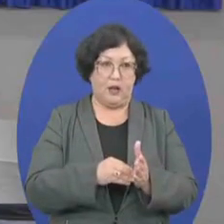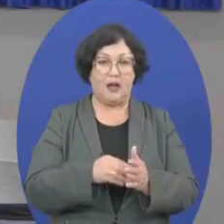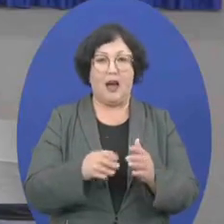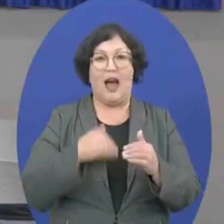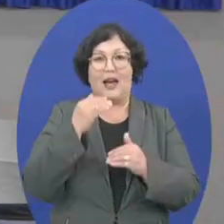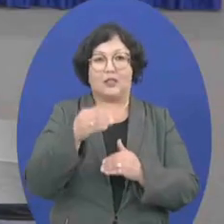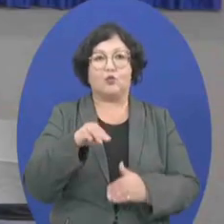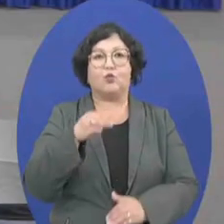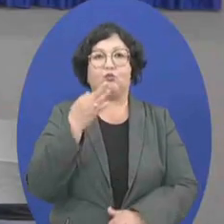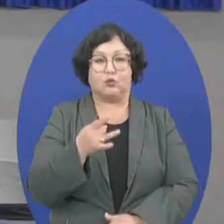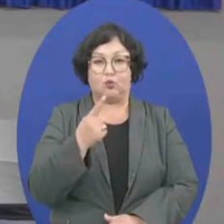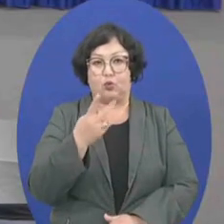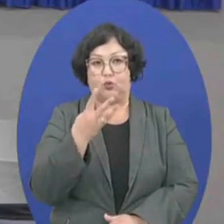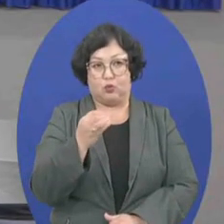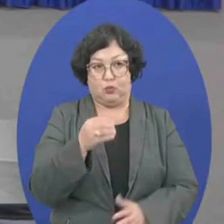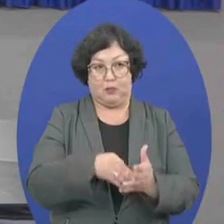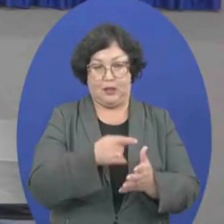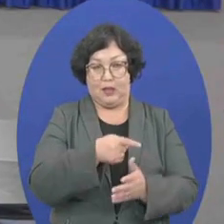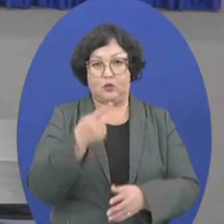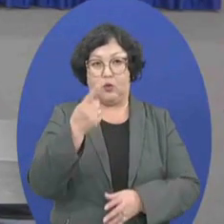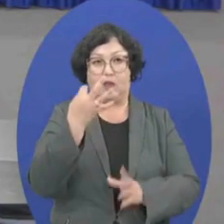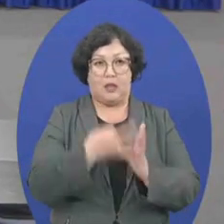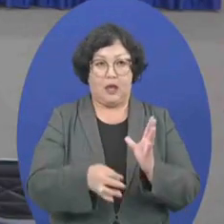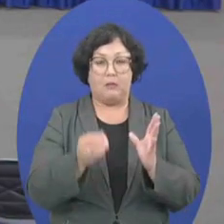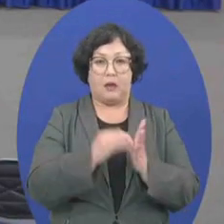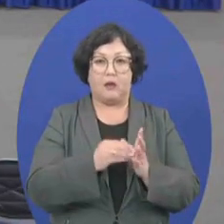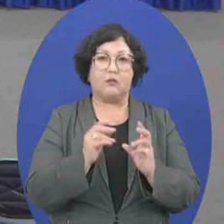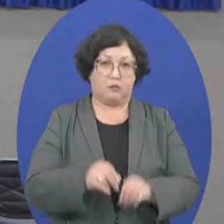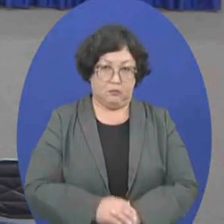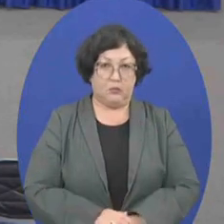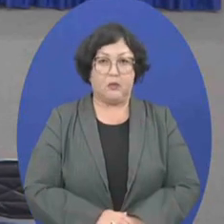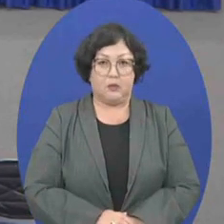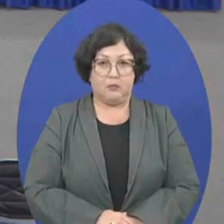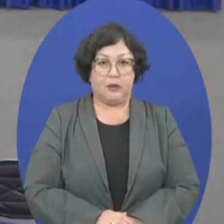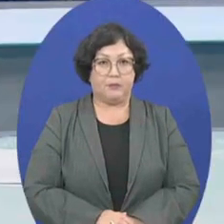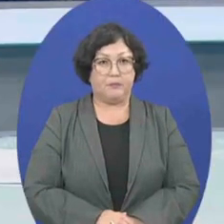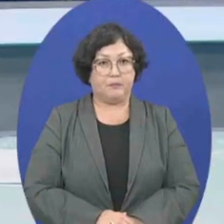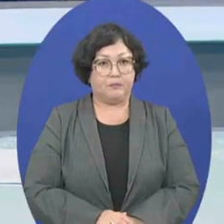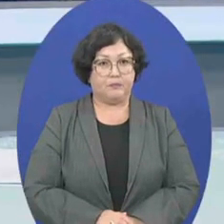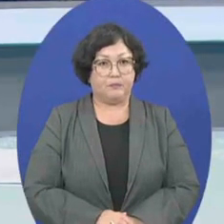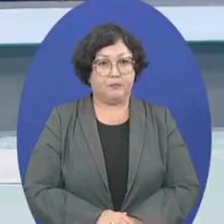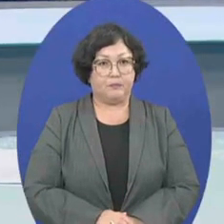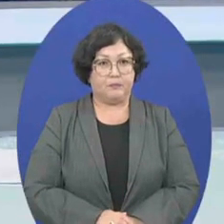Харин агшин төвшөнд 140,000-аас 180,000 байх юм байна.